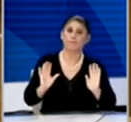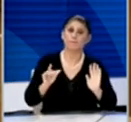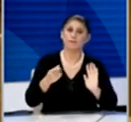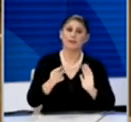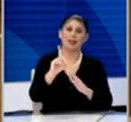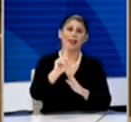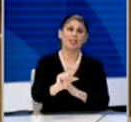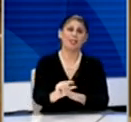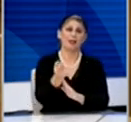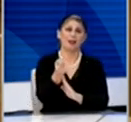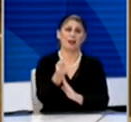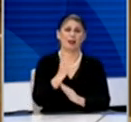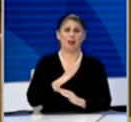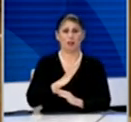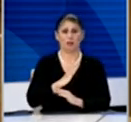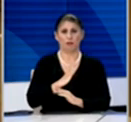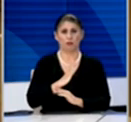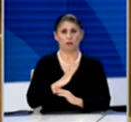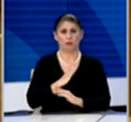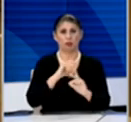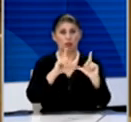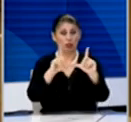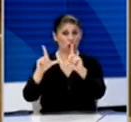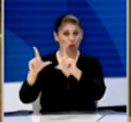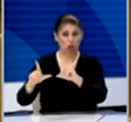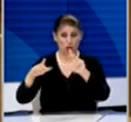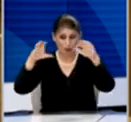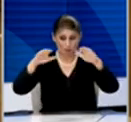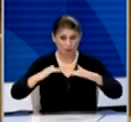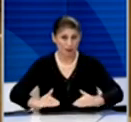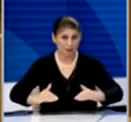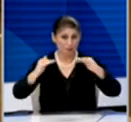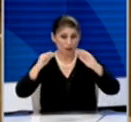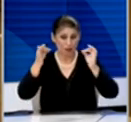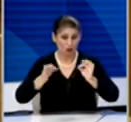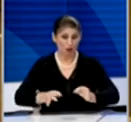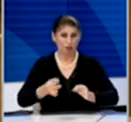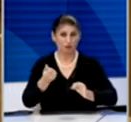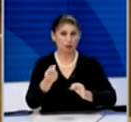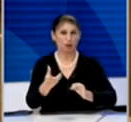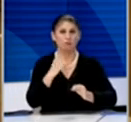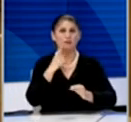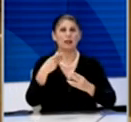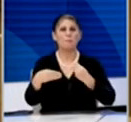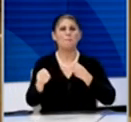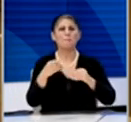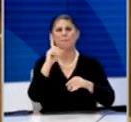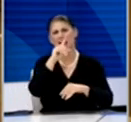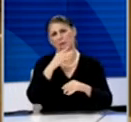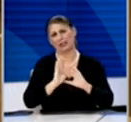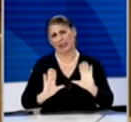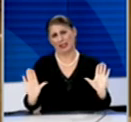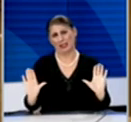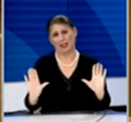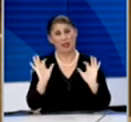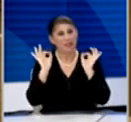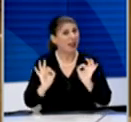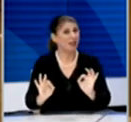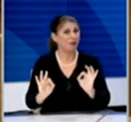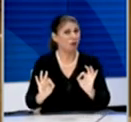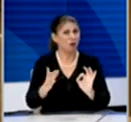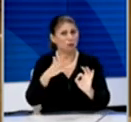υποστελεχωμένο άρα η εικόνα από τις πλημμύρες στη θεσσαλία ως προς τα ακριβές νούμερο είναι πλασματική από κάθε άποψη όμως